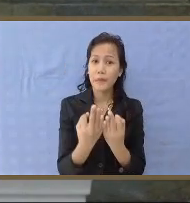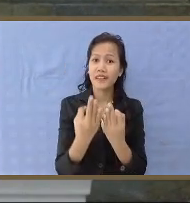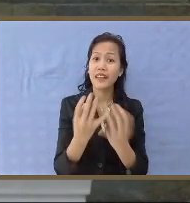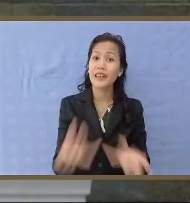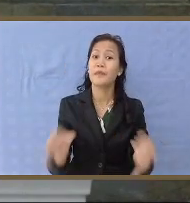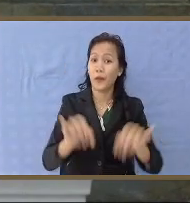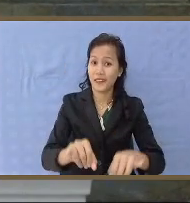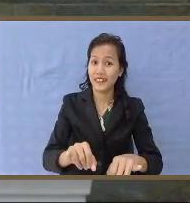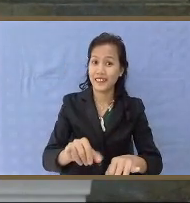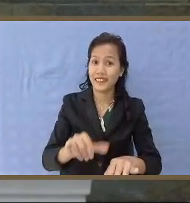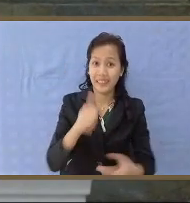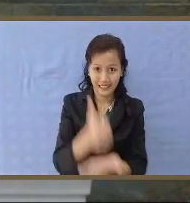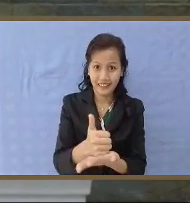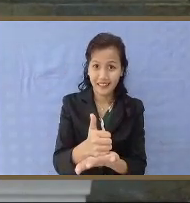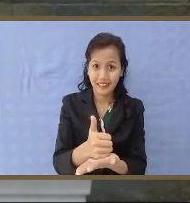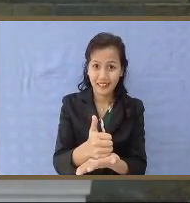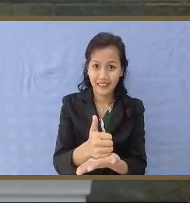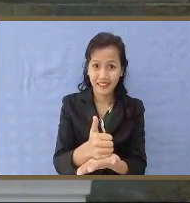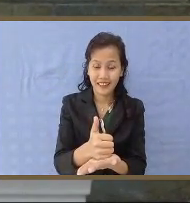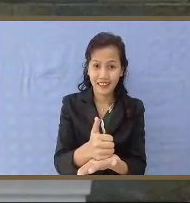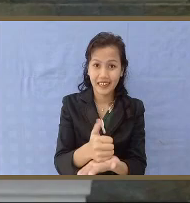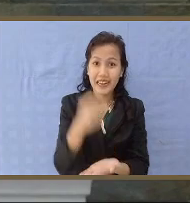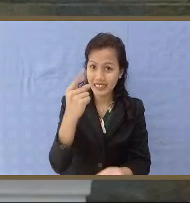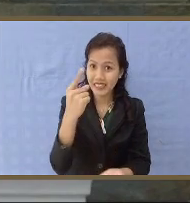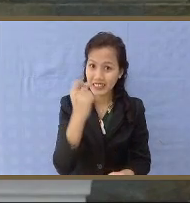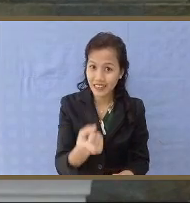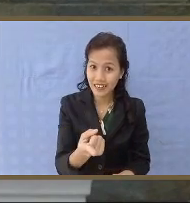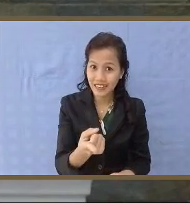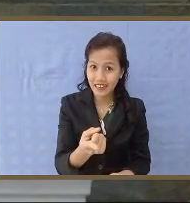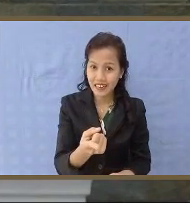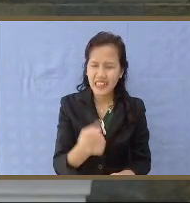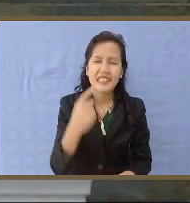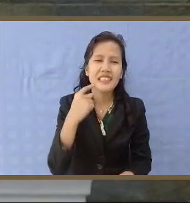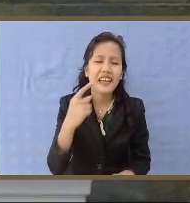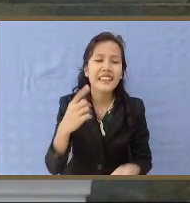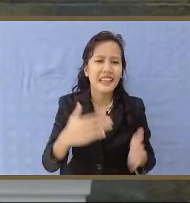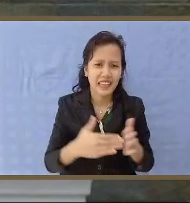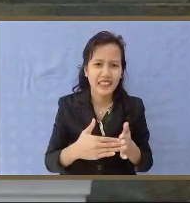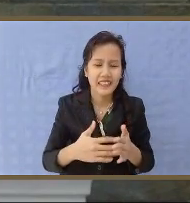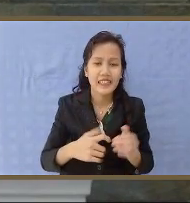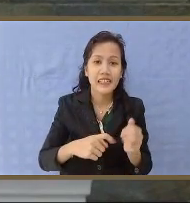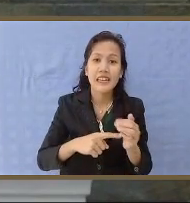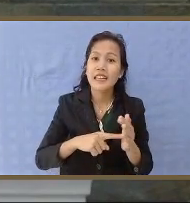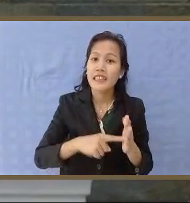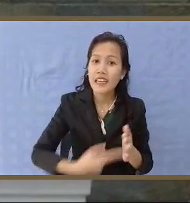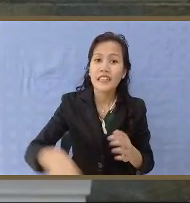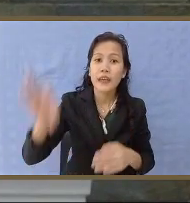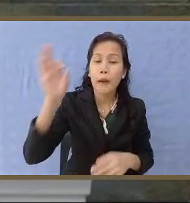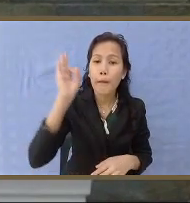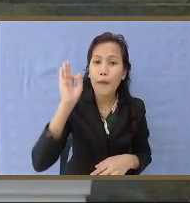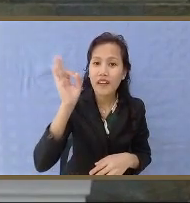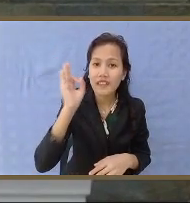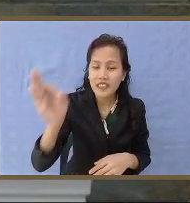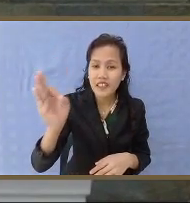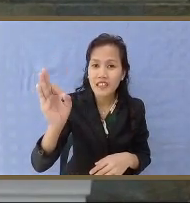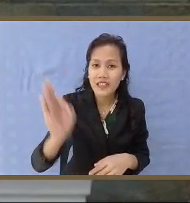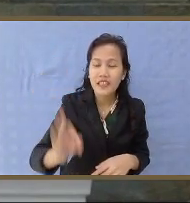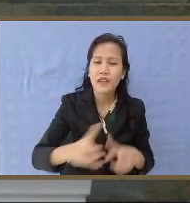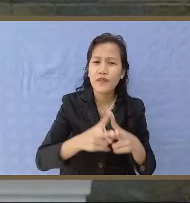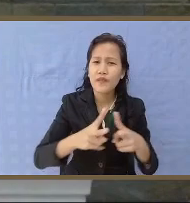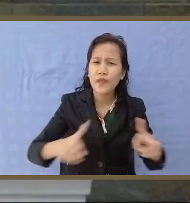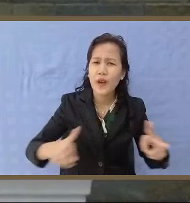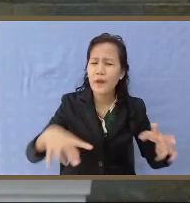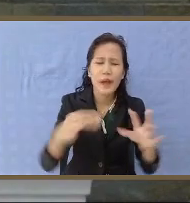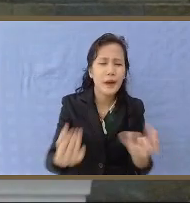now? I said, this topic, this message, this series of messages